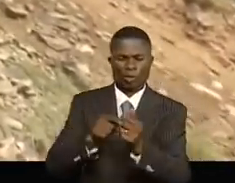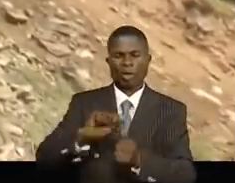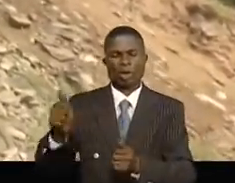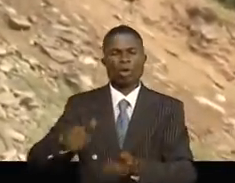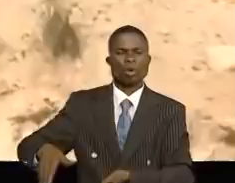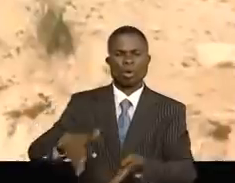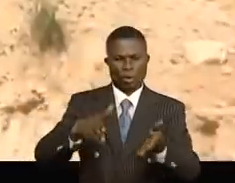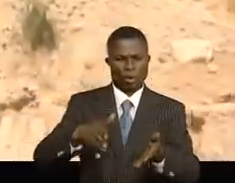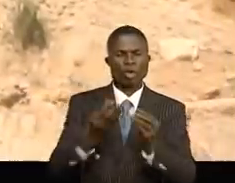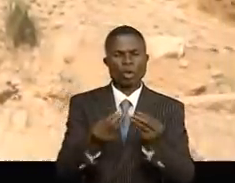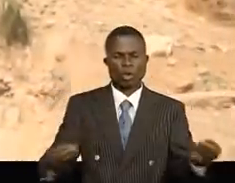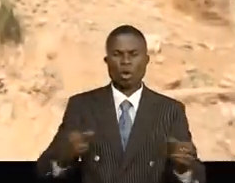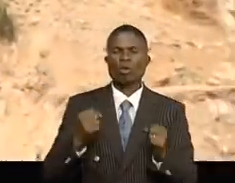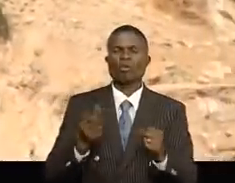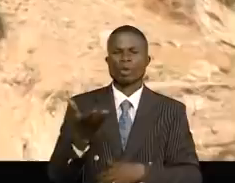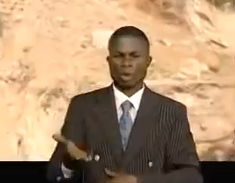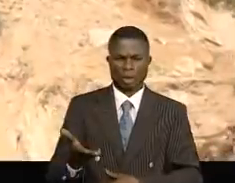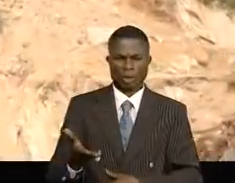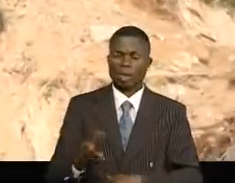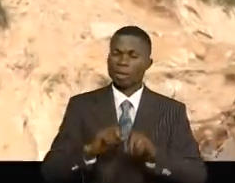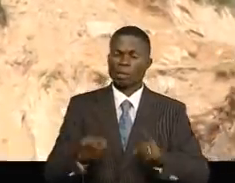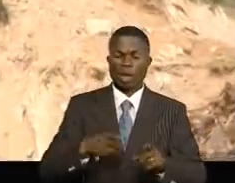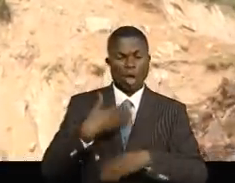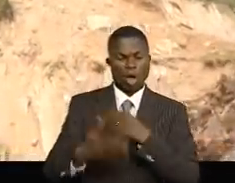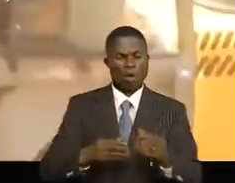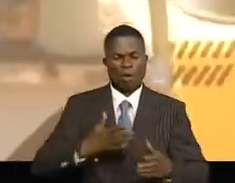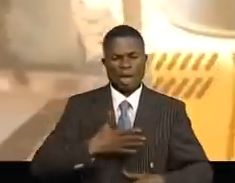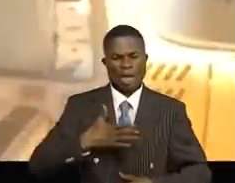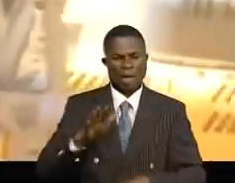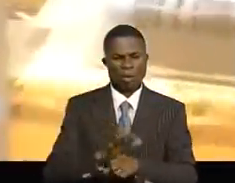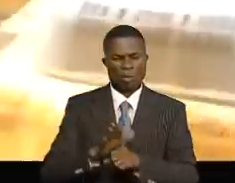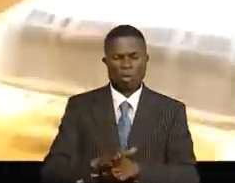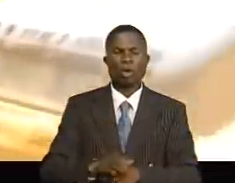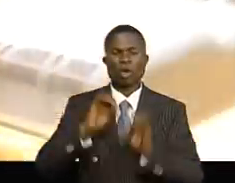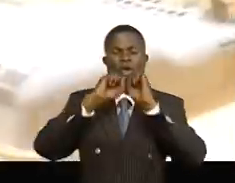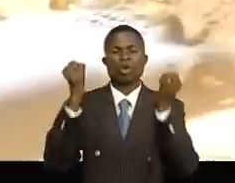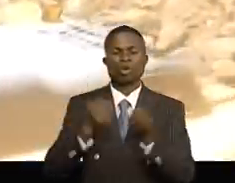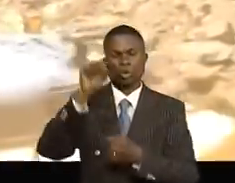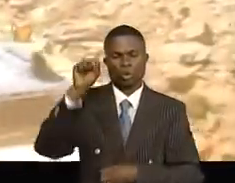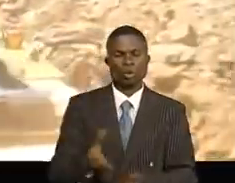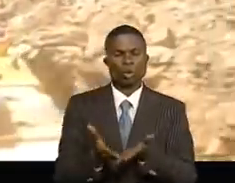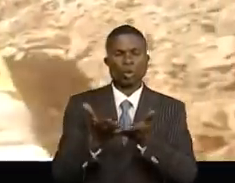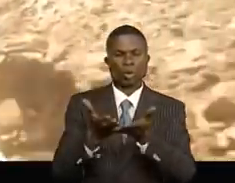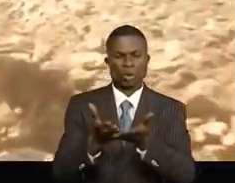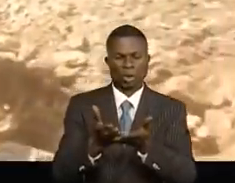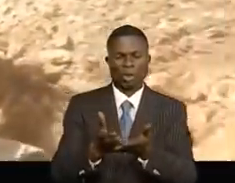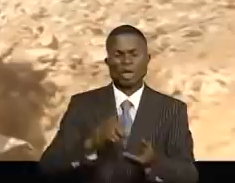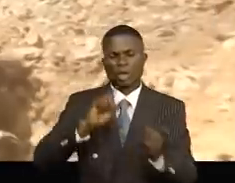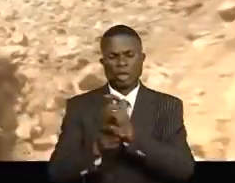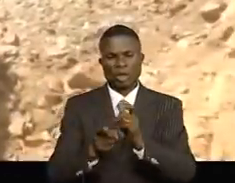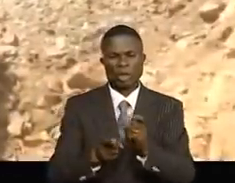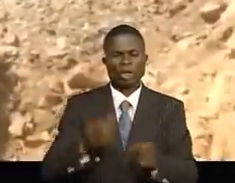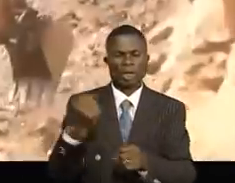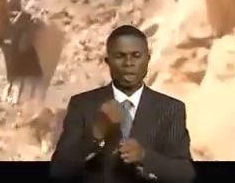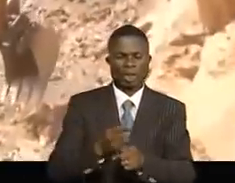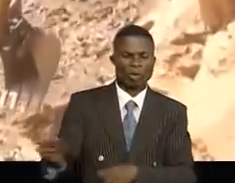Bousinga serait une solution durable. Malgré les efforts fournis maintenant par l'office de route Sud-Kivu sous les escarpements d'Ngomo pour reprendre